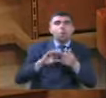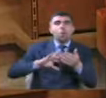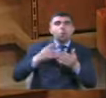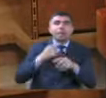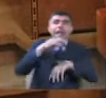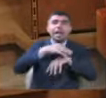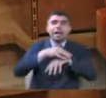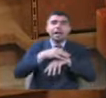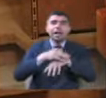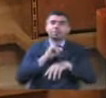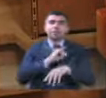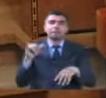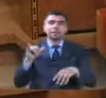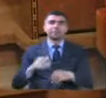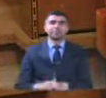ثواني.